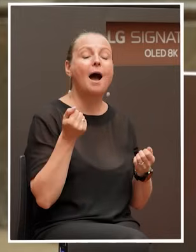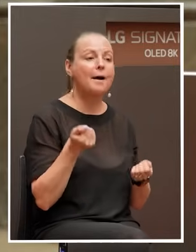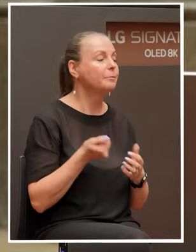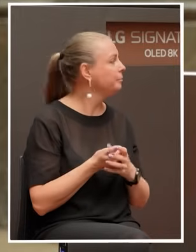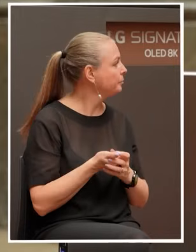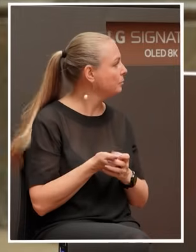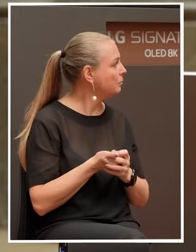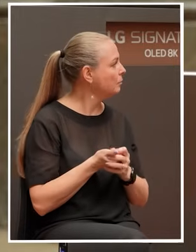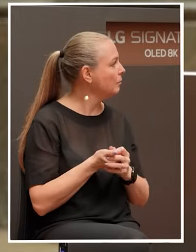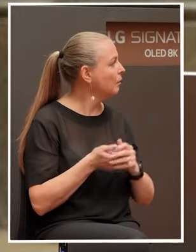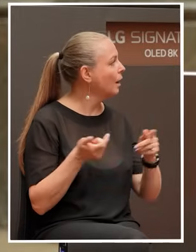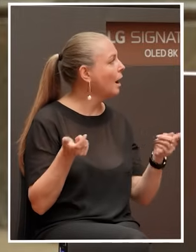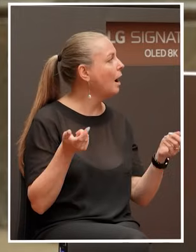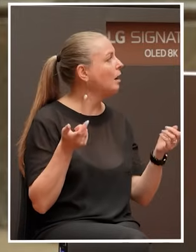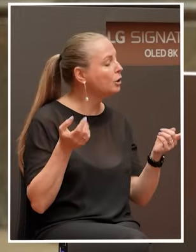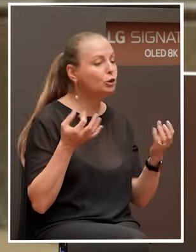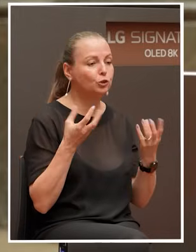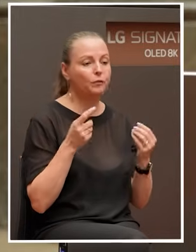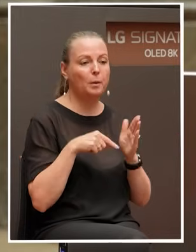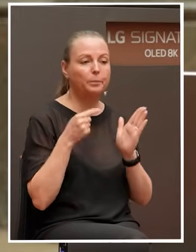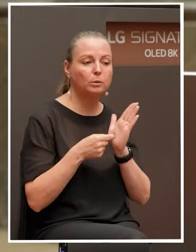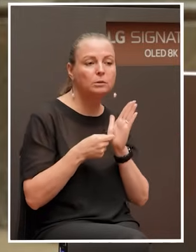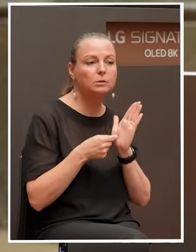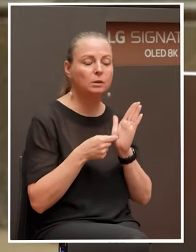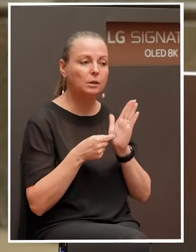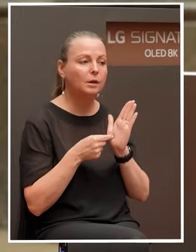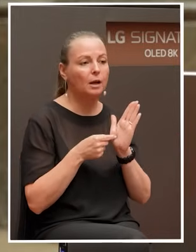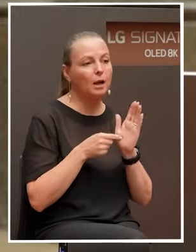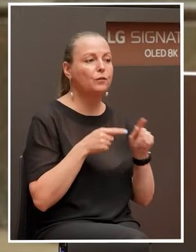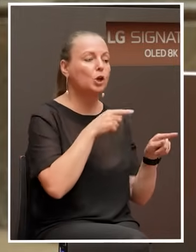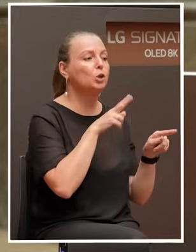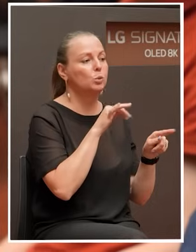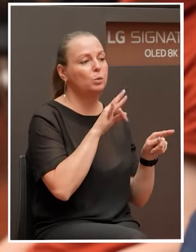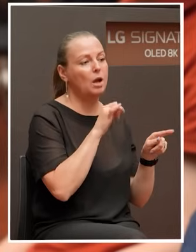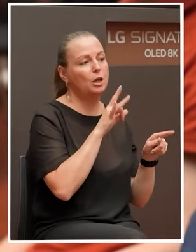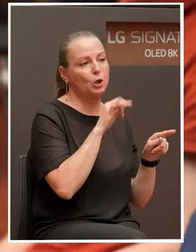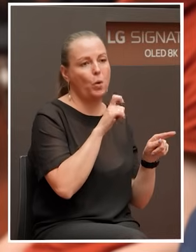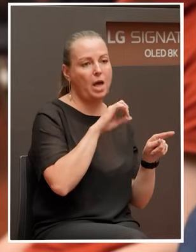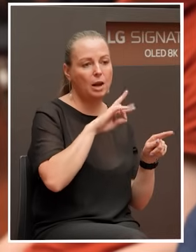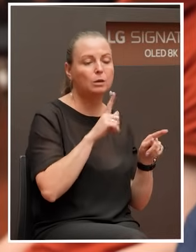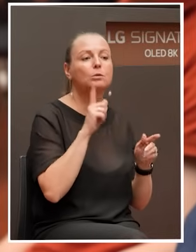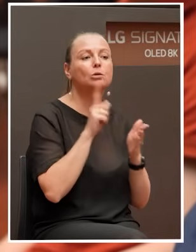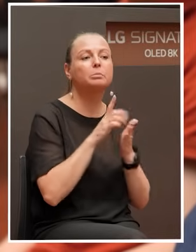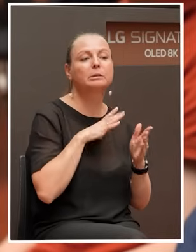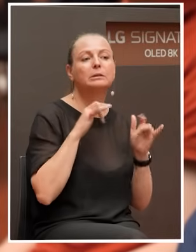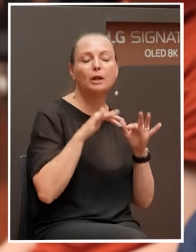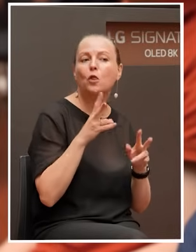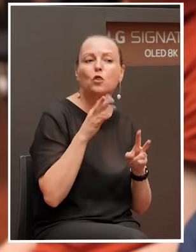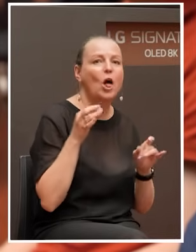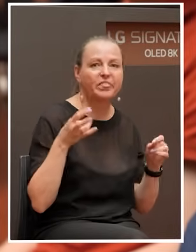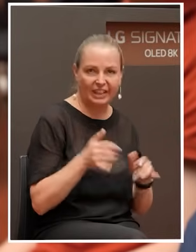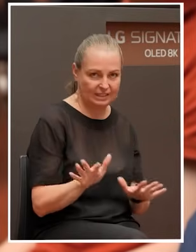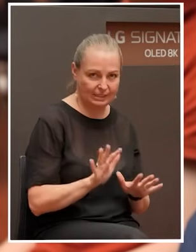целой. А вот это мог, наверное, только Дюран Рюэль. Он этого не сделал.